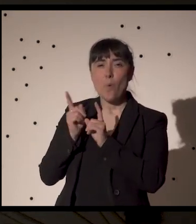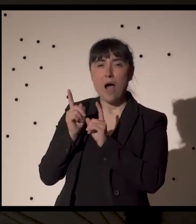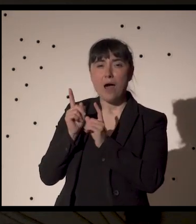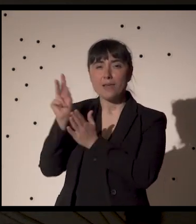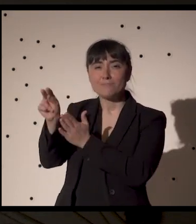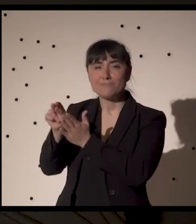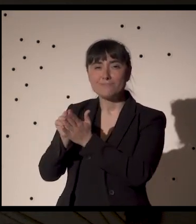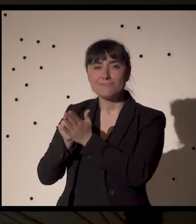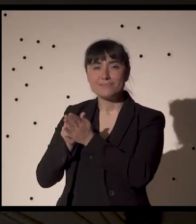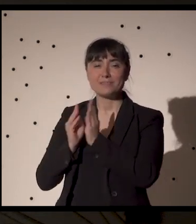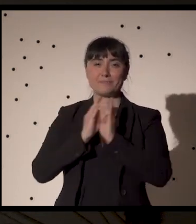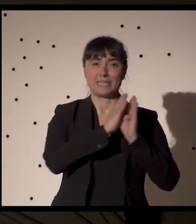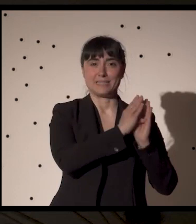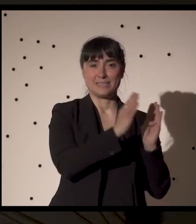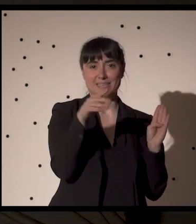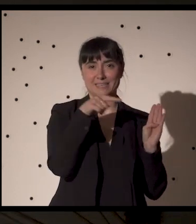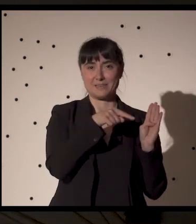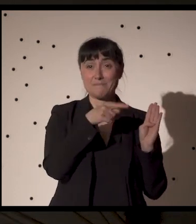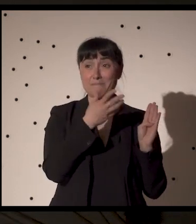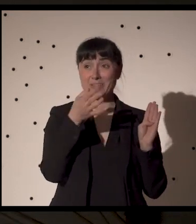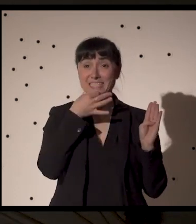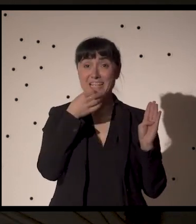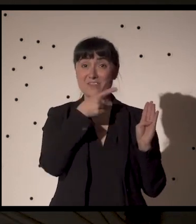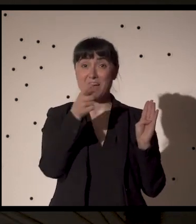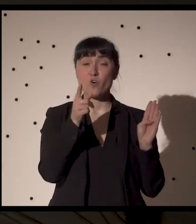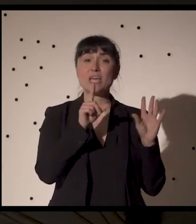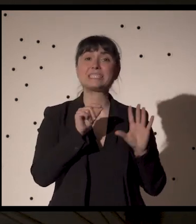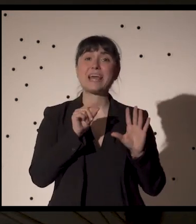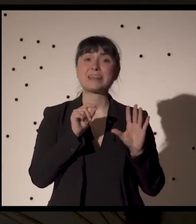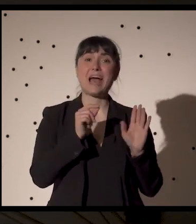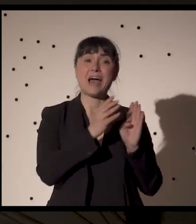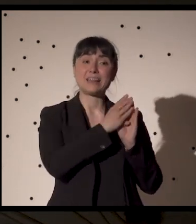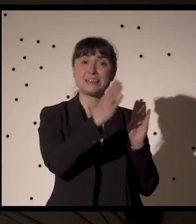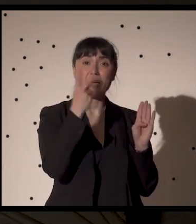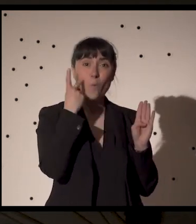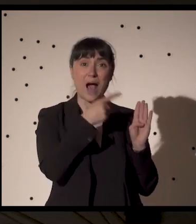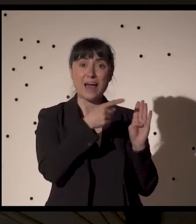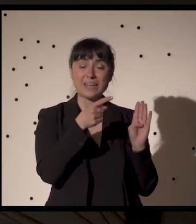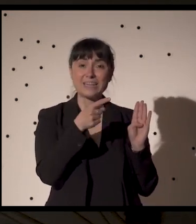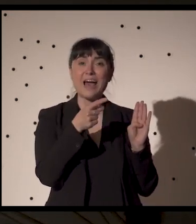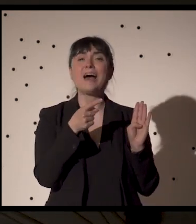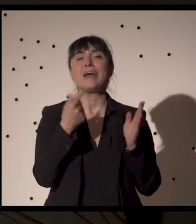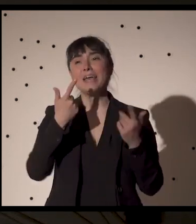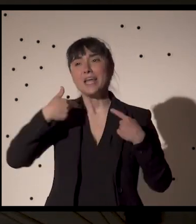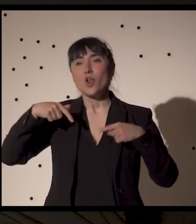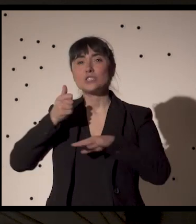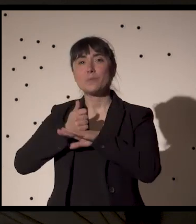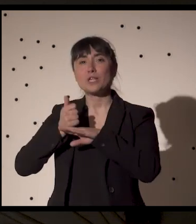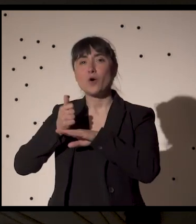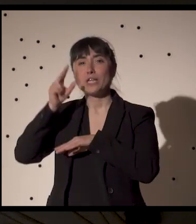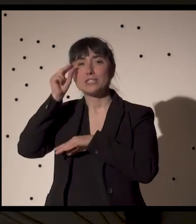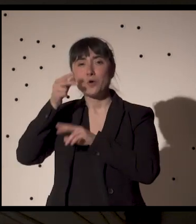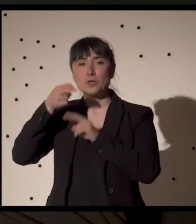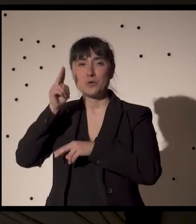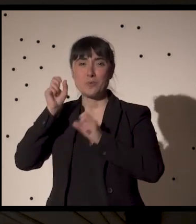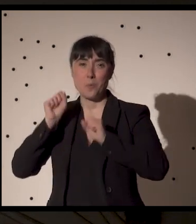se Guardate quei 70 volumi guardate e Conoscete un pezzo dei protagonisti di questa lunga e bellissima stagione Grazie